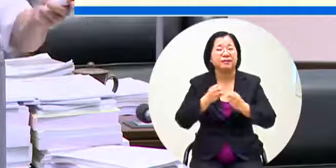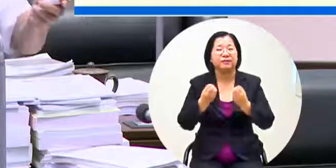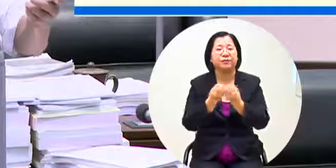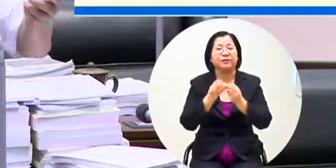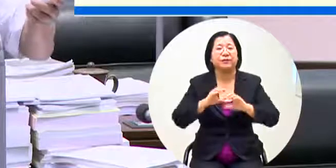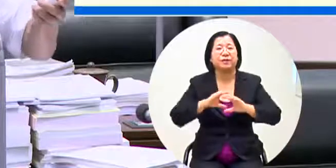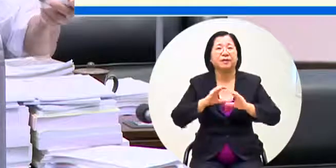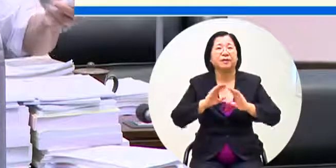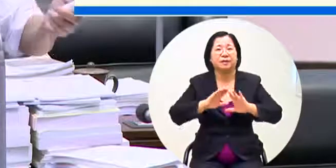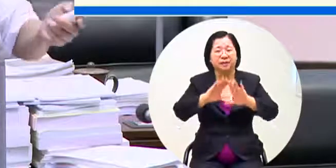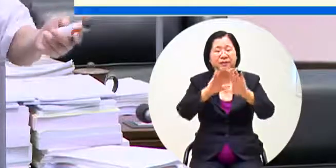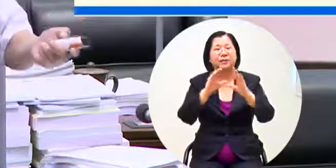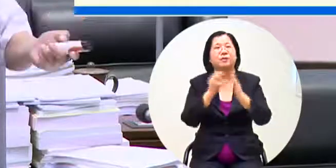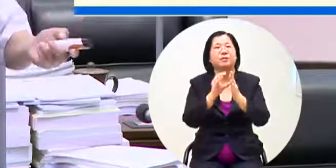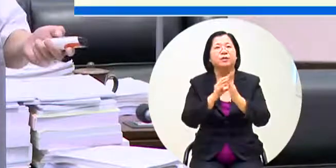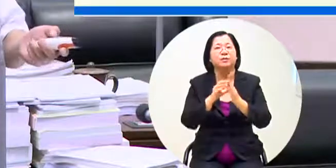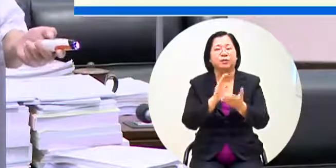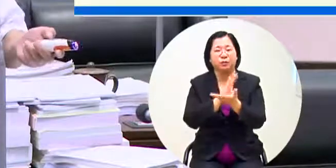吼，安尼吼。